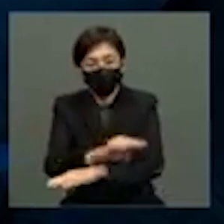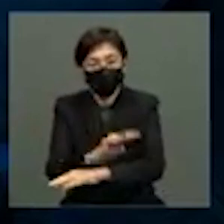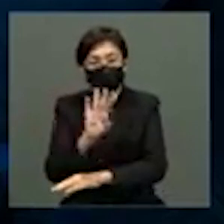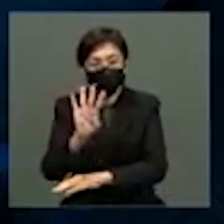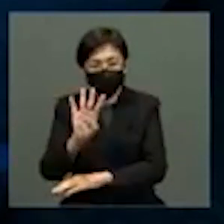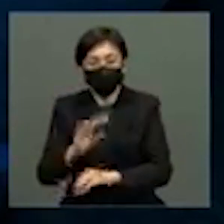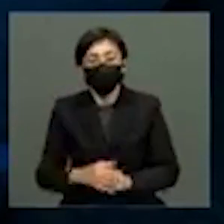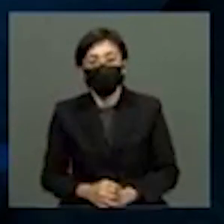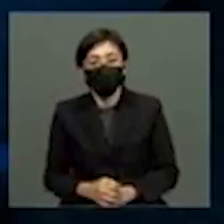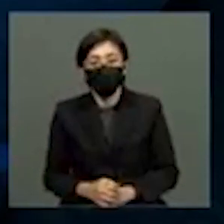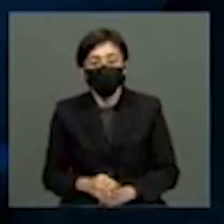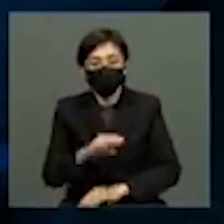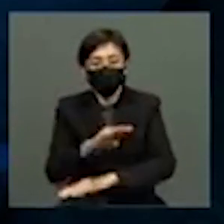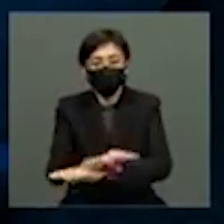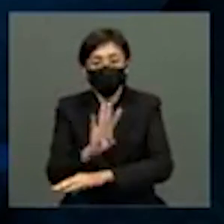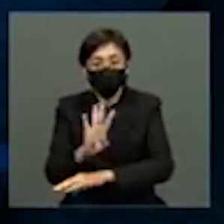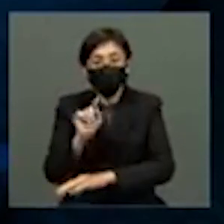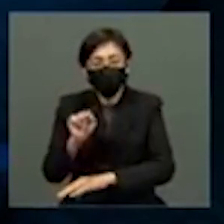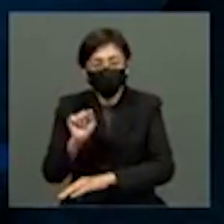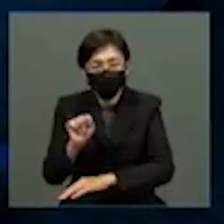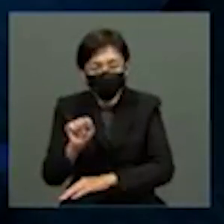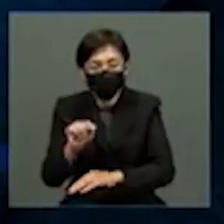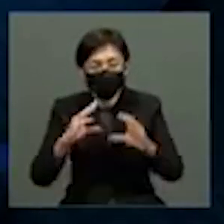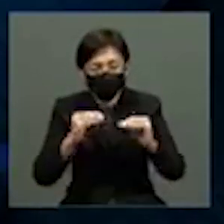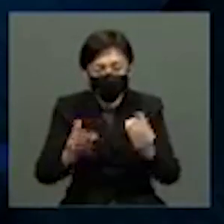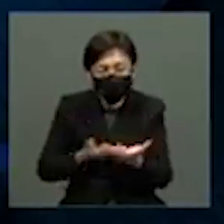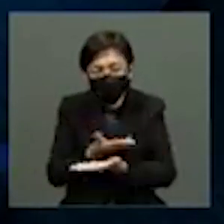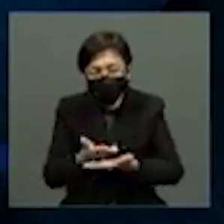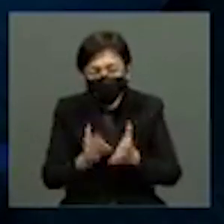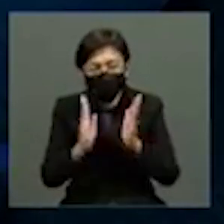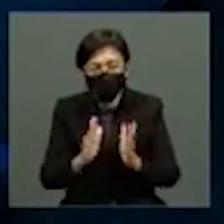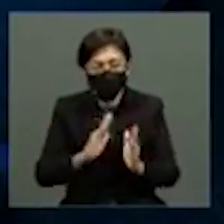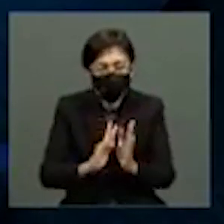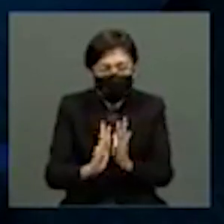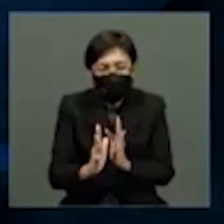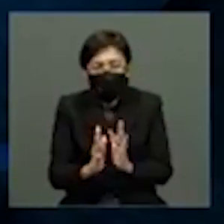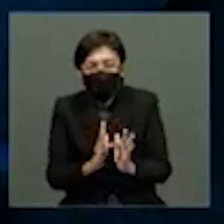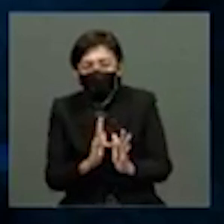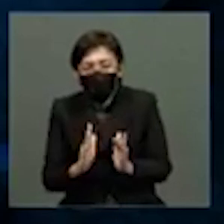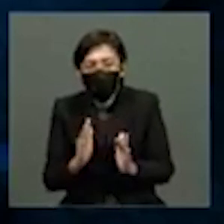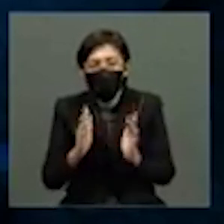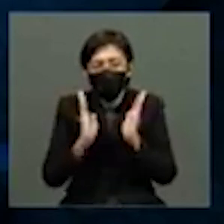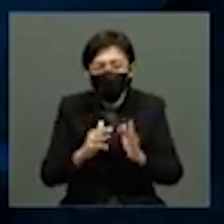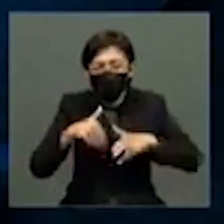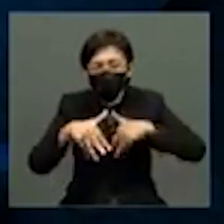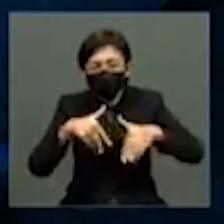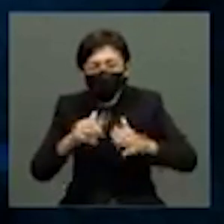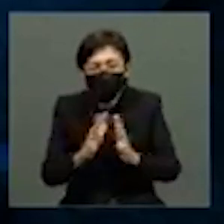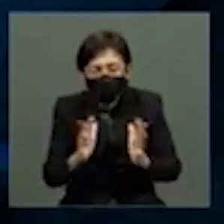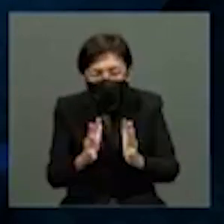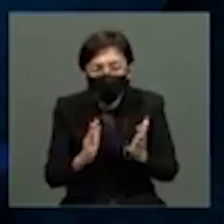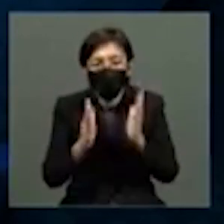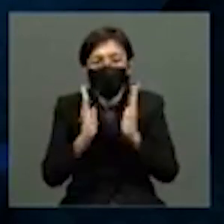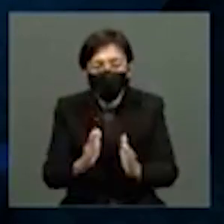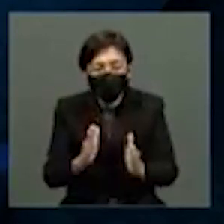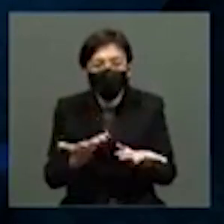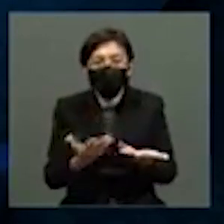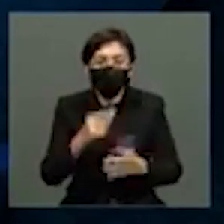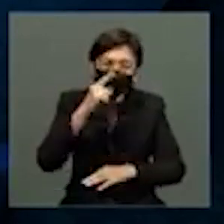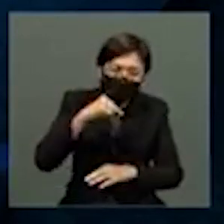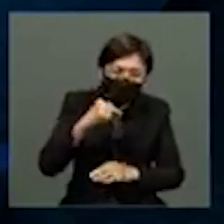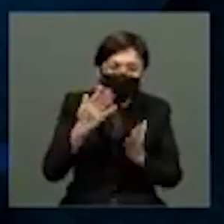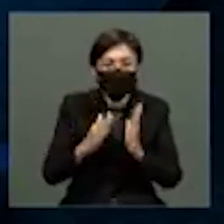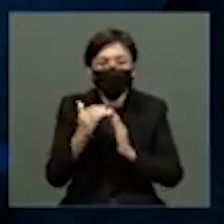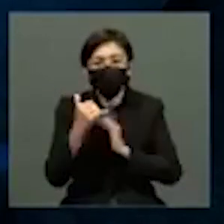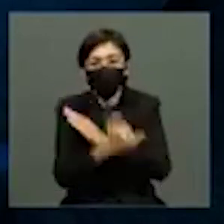ากทีเดียวในที่ประชุมว่าทั้งความแออัดทั้งความหลากหลายของเชื้อชาติที่ไปอยู่ตร